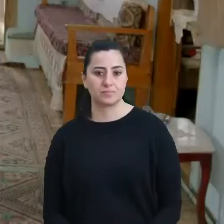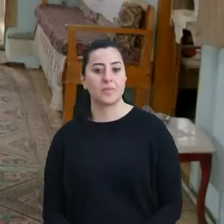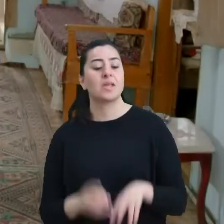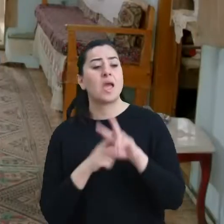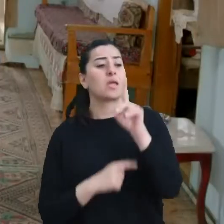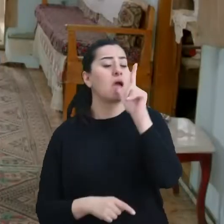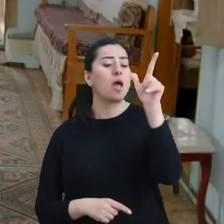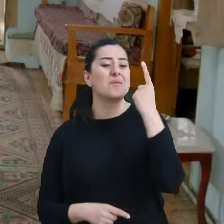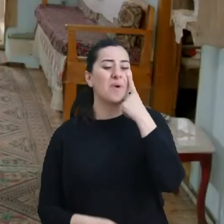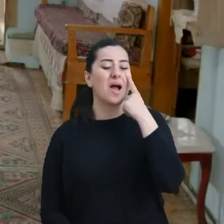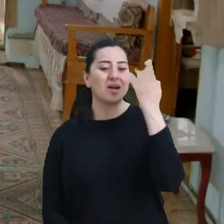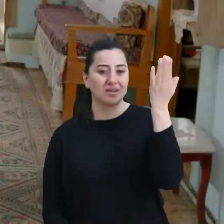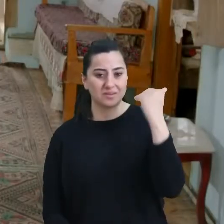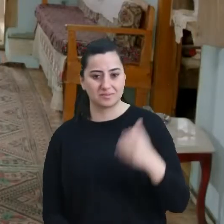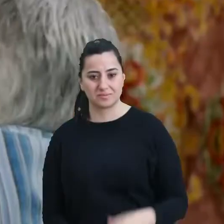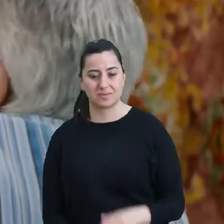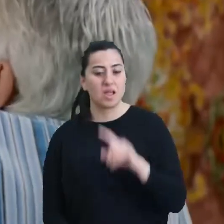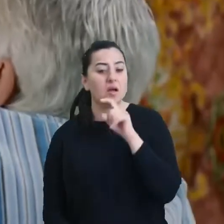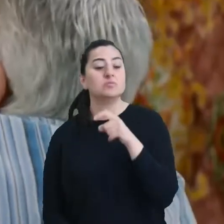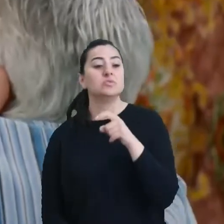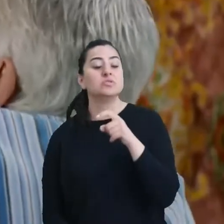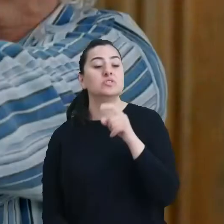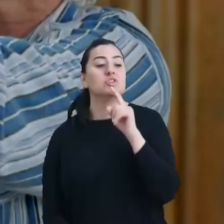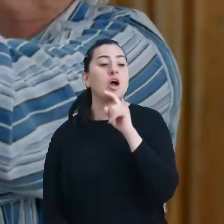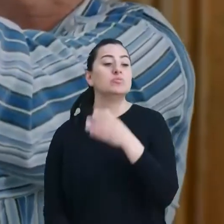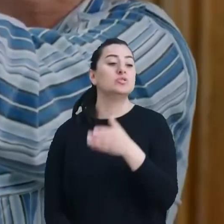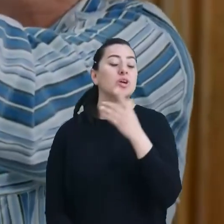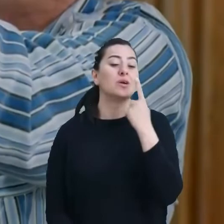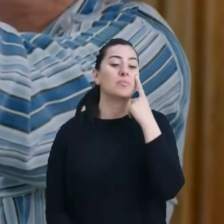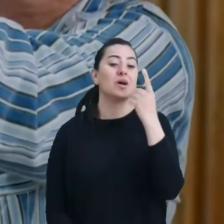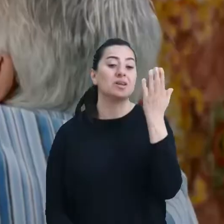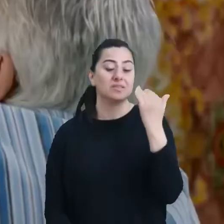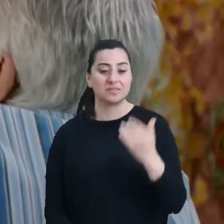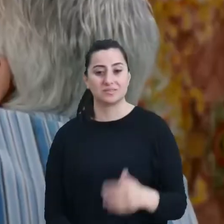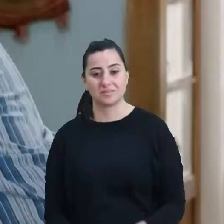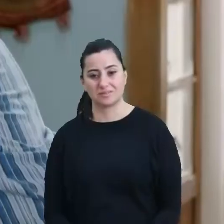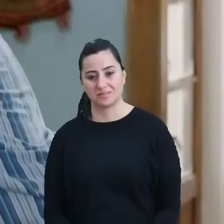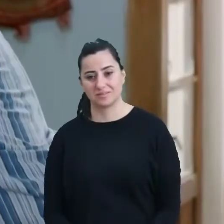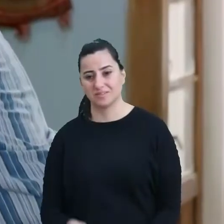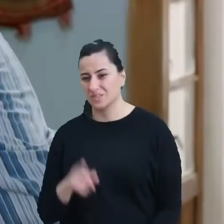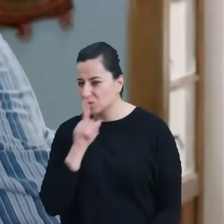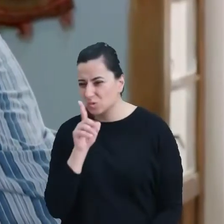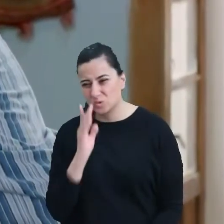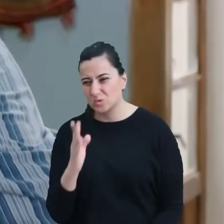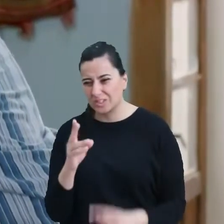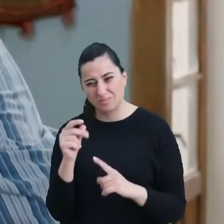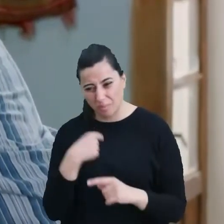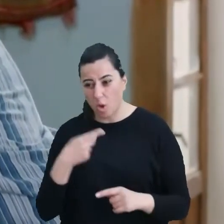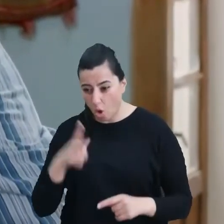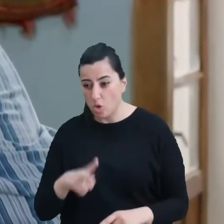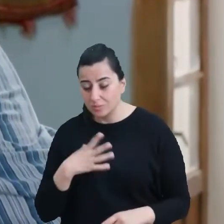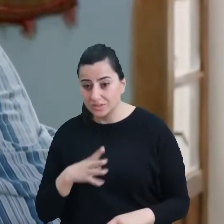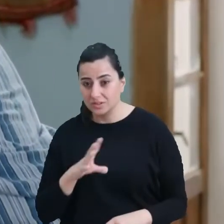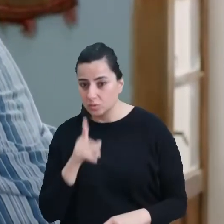Yenge! Lan. Bir bakıver sen ya, amcamın. Baksan ya, amcamın senin diyeceklerini olmuş yenge. Ağzını kapattı. Ya İsmail beni öldüreceğim mi